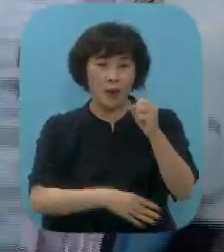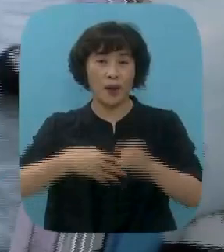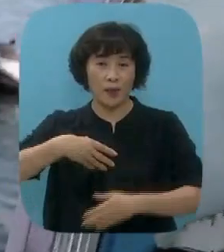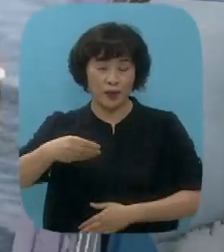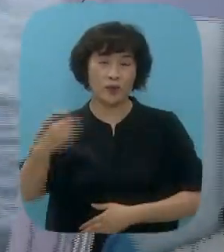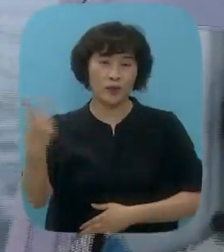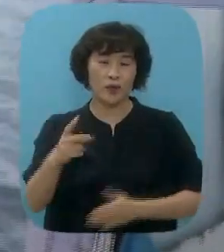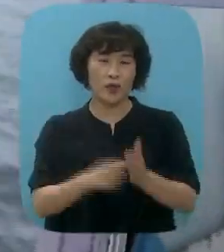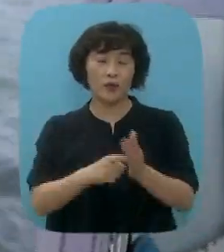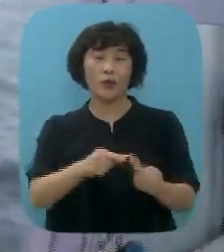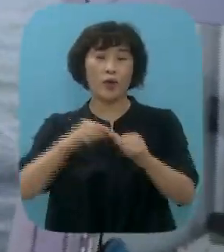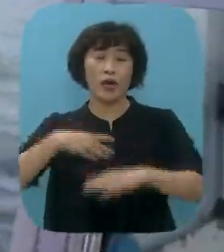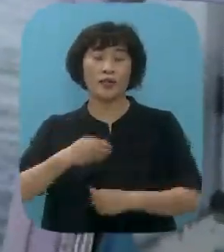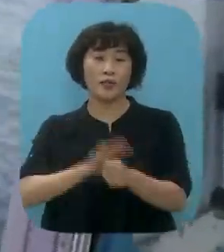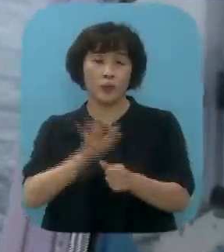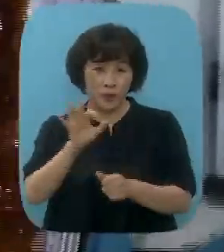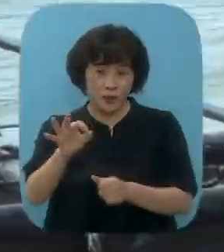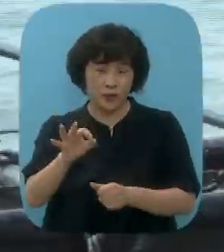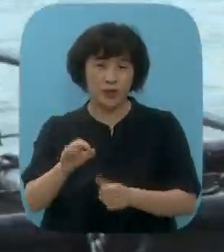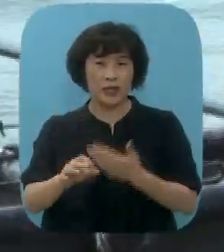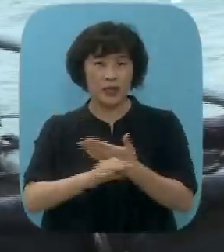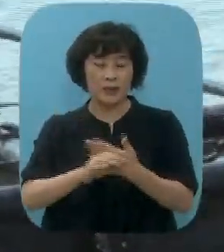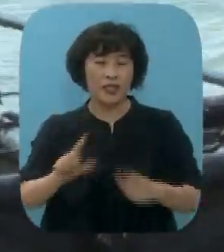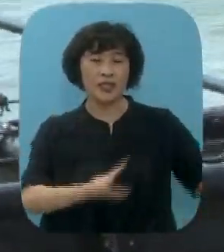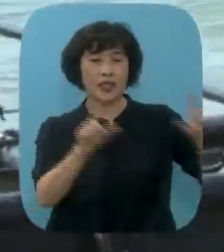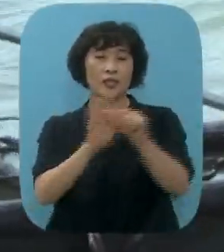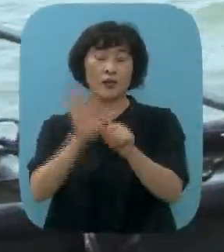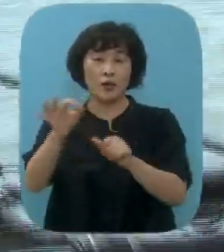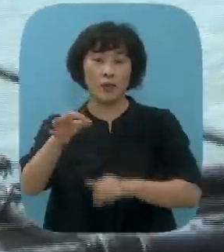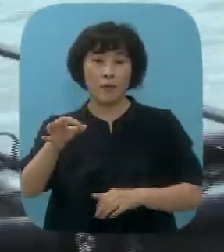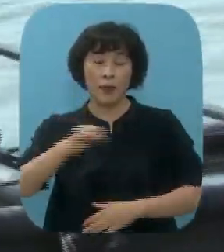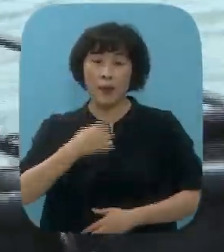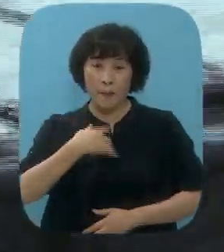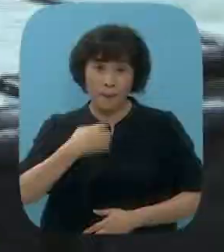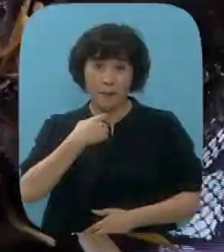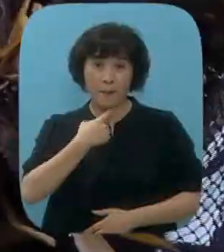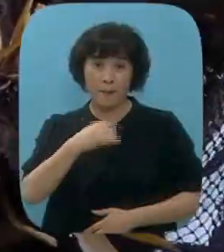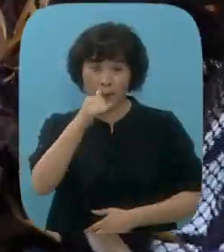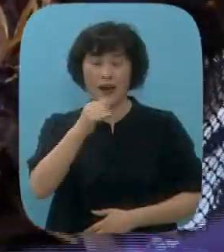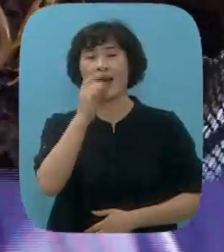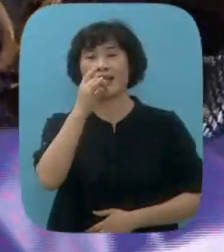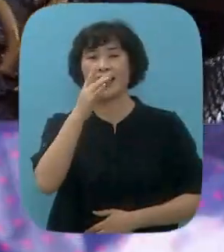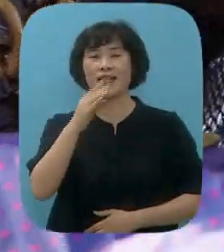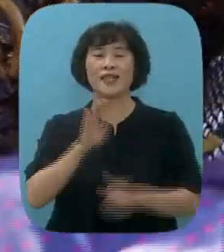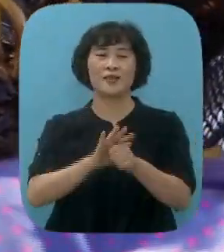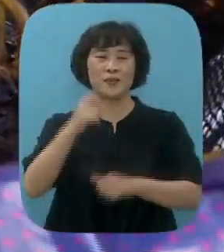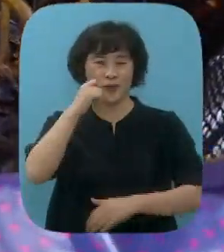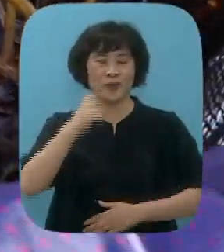플러스, 긴급고용안정지원금, 한시생계지원금 등을 받은 양식어가는 지원 대상에서